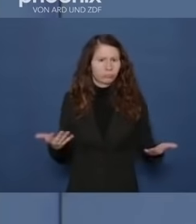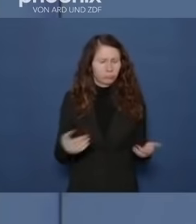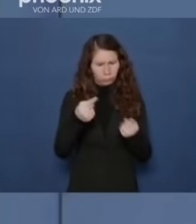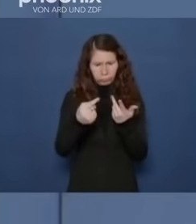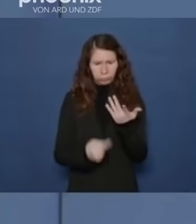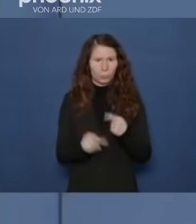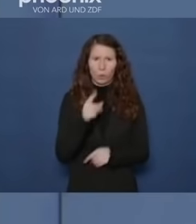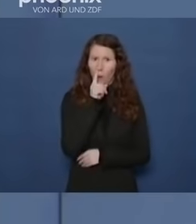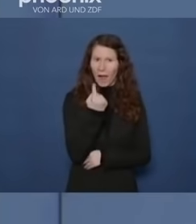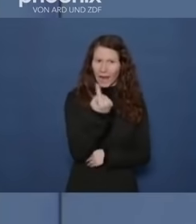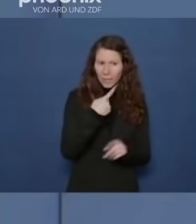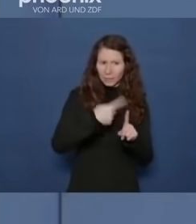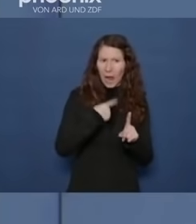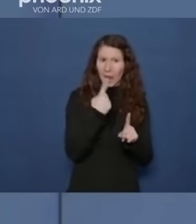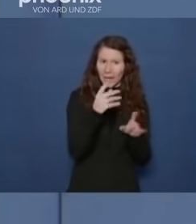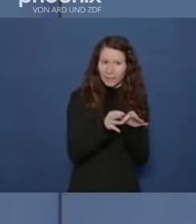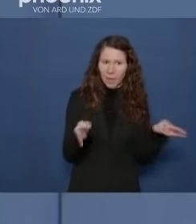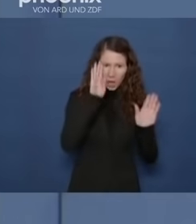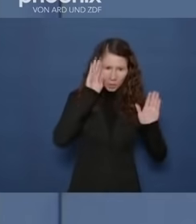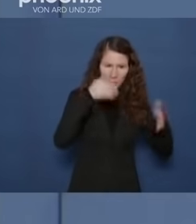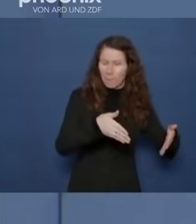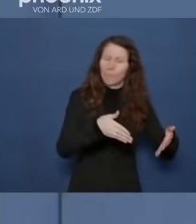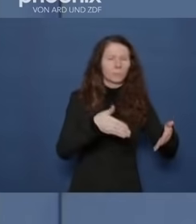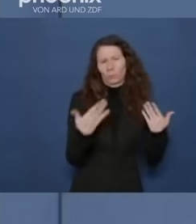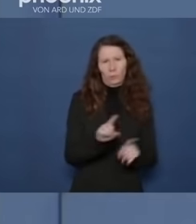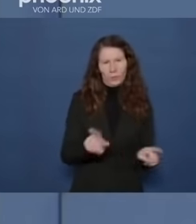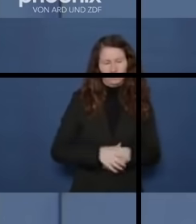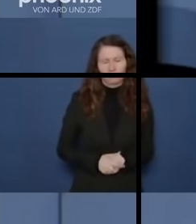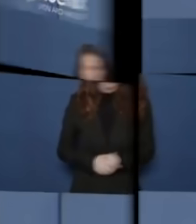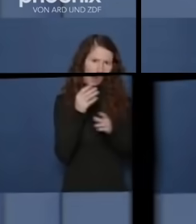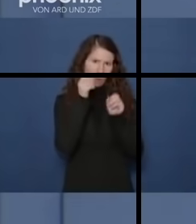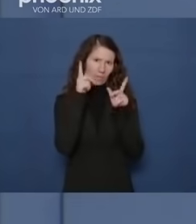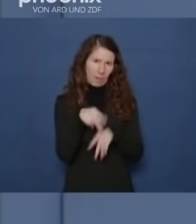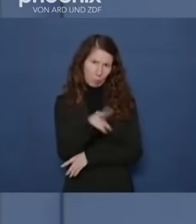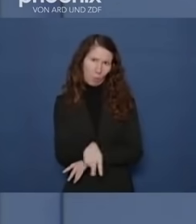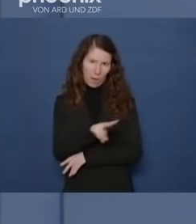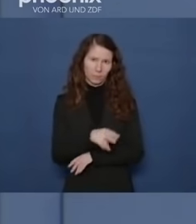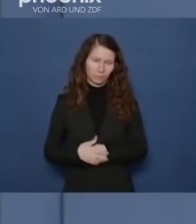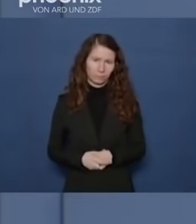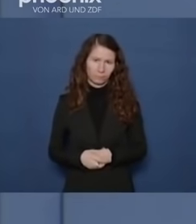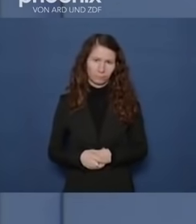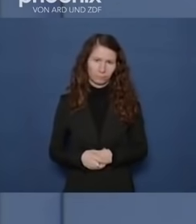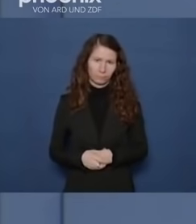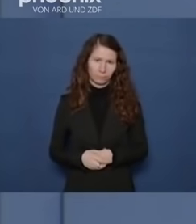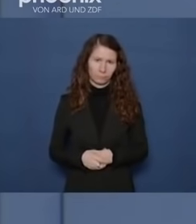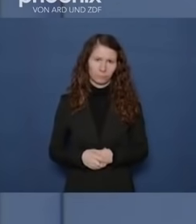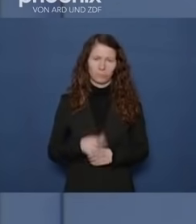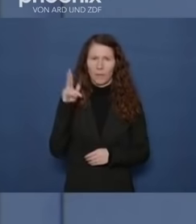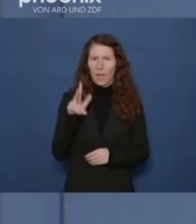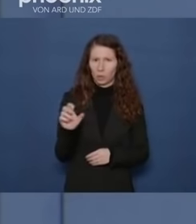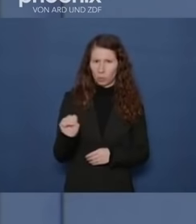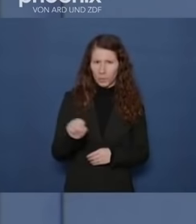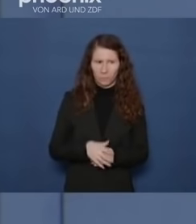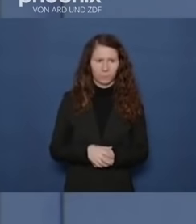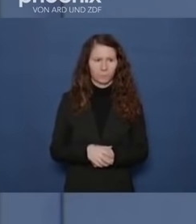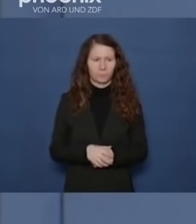auf eine Zahl an einem Tag runterbrechen. So, jetzt Herr Schlupplik. Herr Seibert, Sie